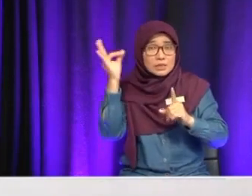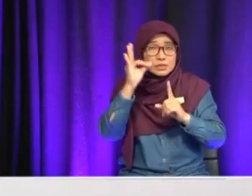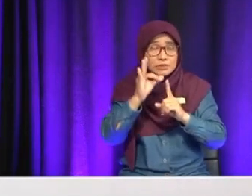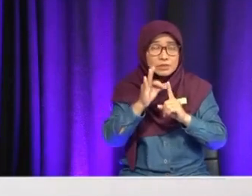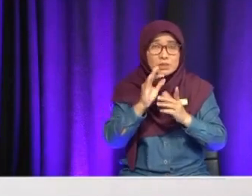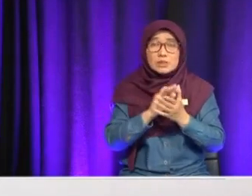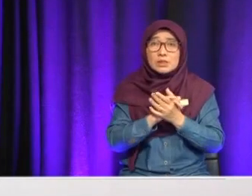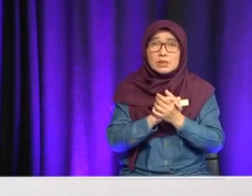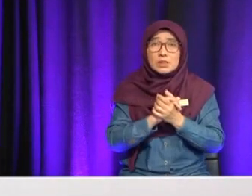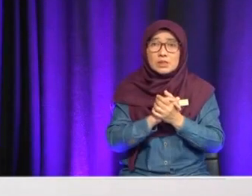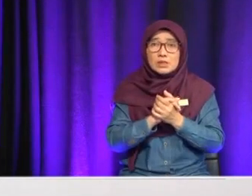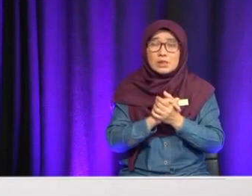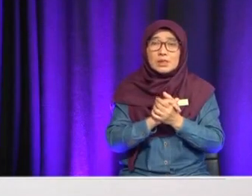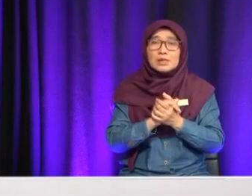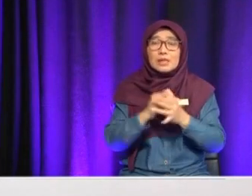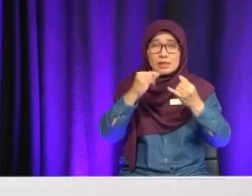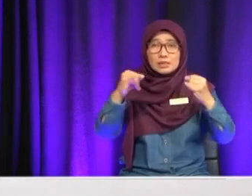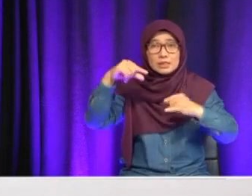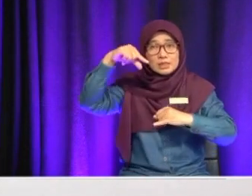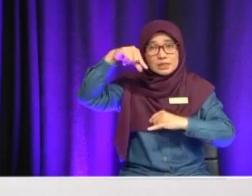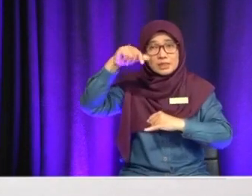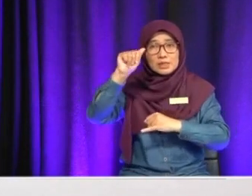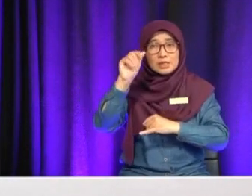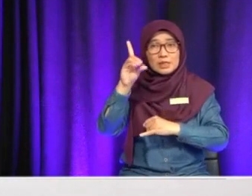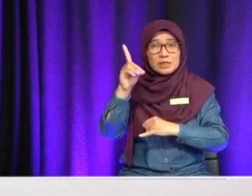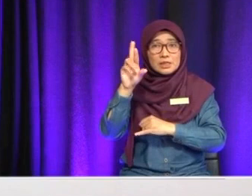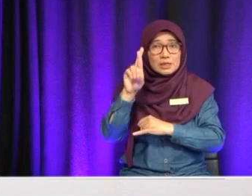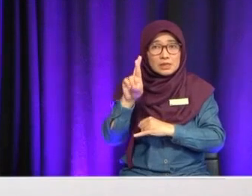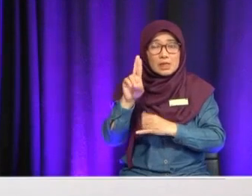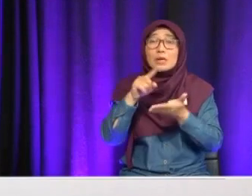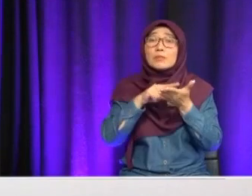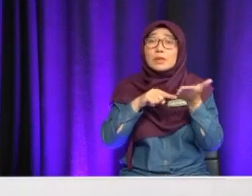Jenis akad kor. Ya, kor. Apa maksud kor, Hafiz?